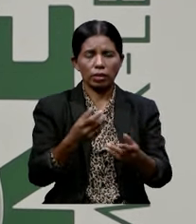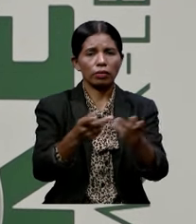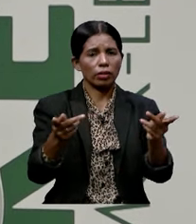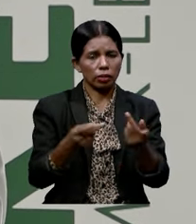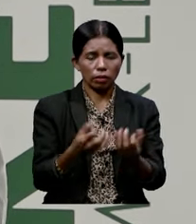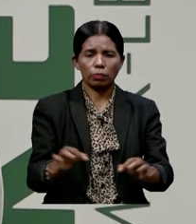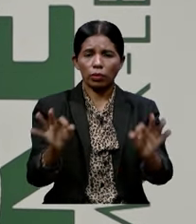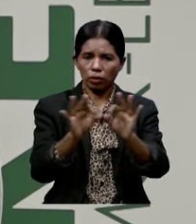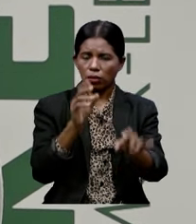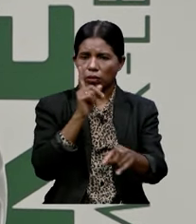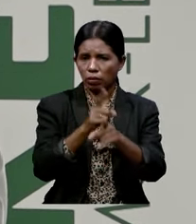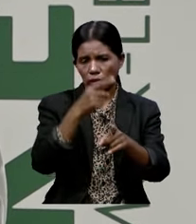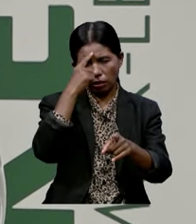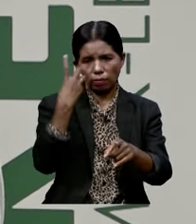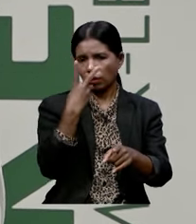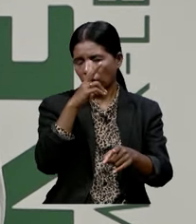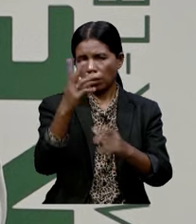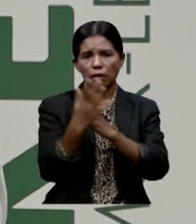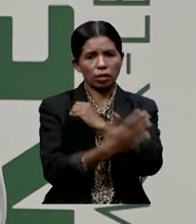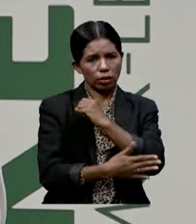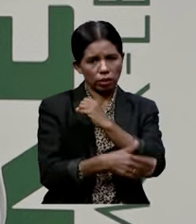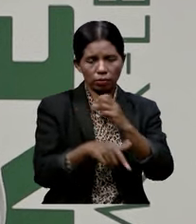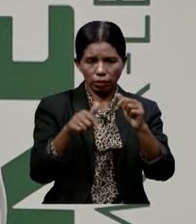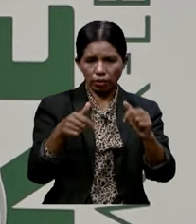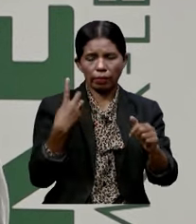ne duni tambi tare iha rai larang ne itania